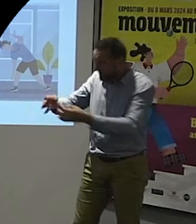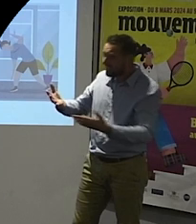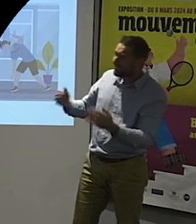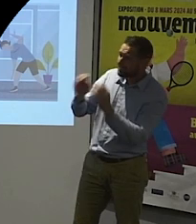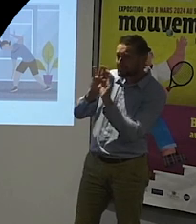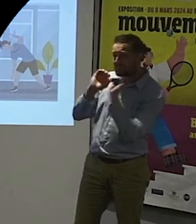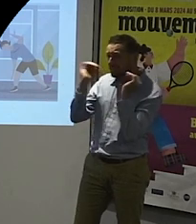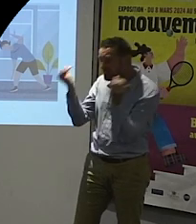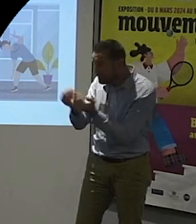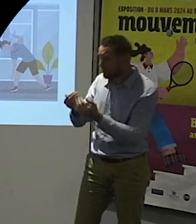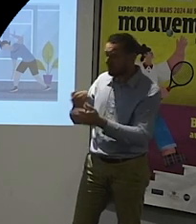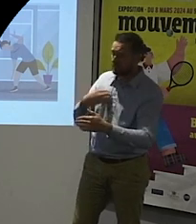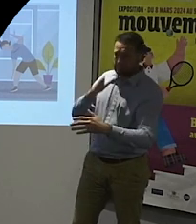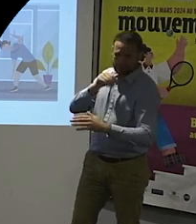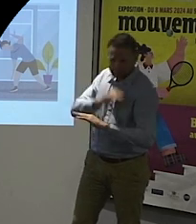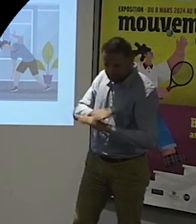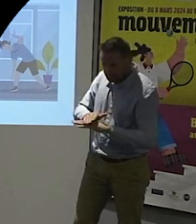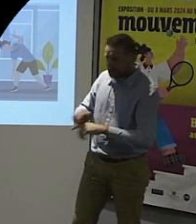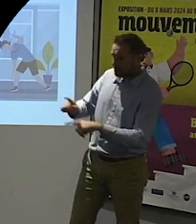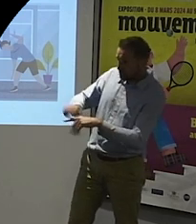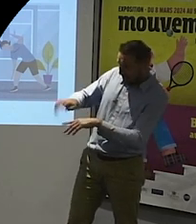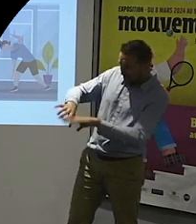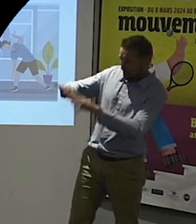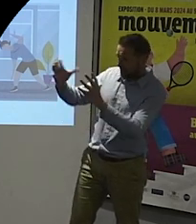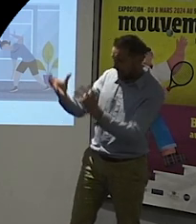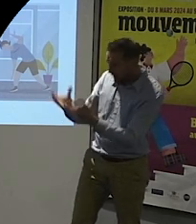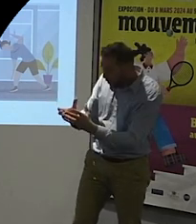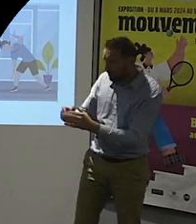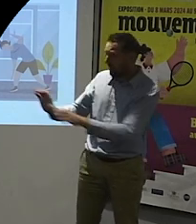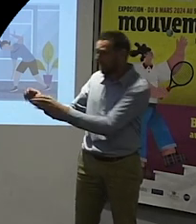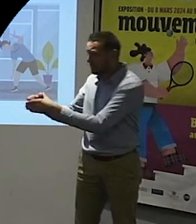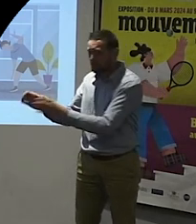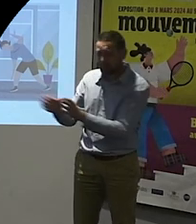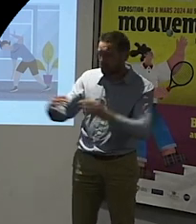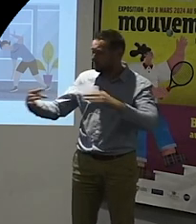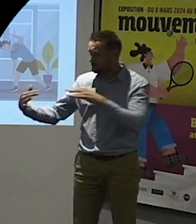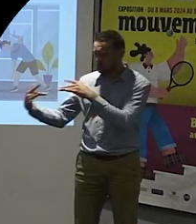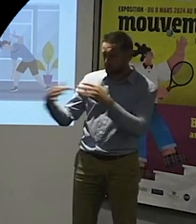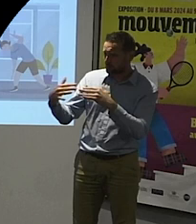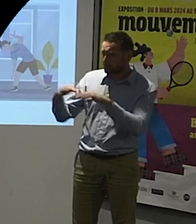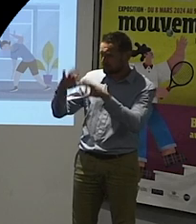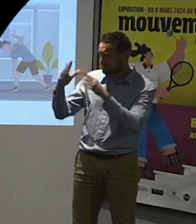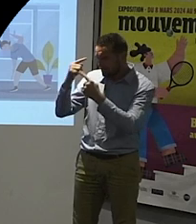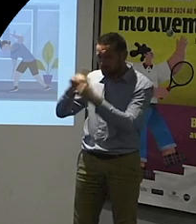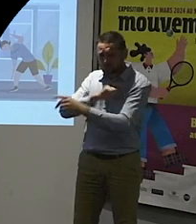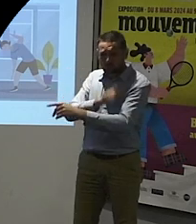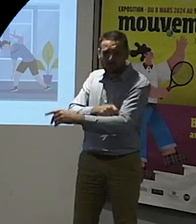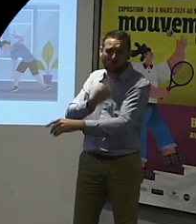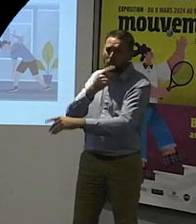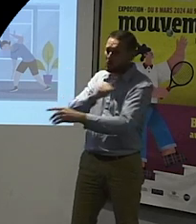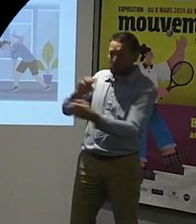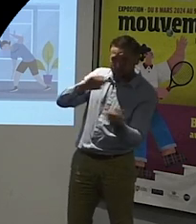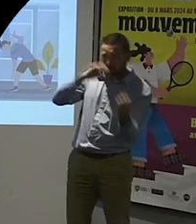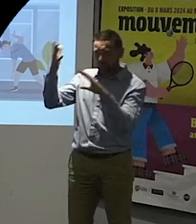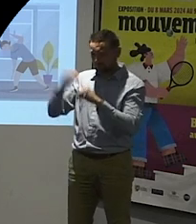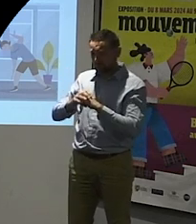sport. Deux, il y avait donc un ballon, il y avait donc des équipes, il y avait donc, voilà, le sport. Et ma foi, bon, bah, j'étais la plus